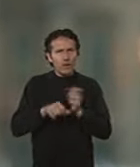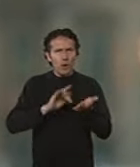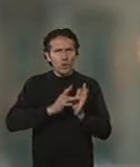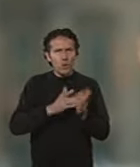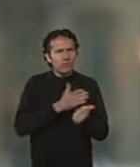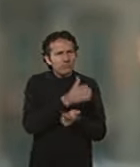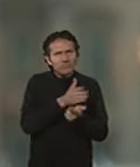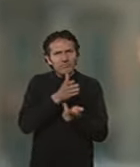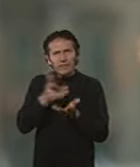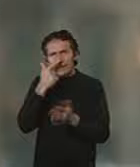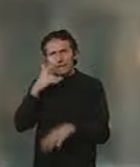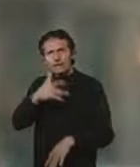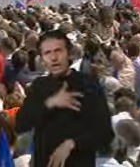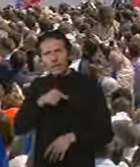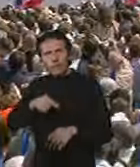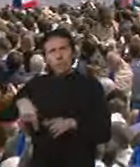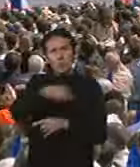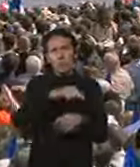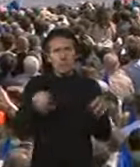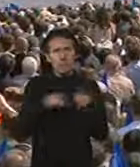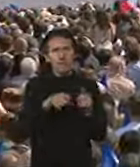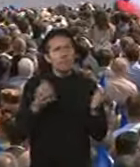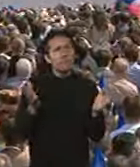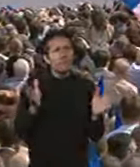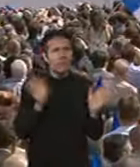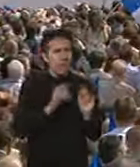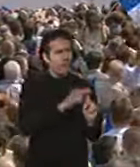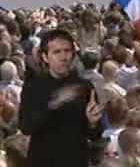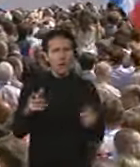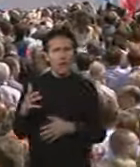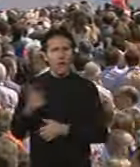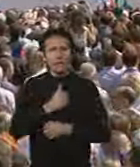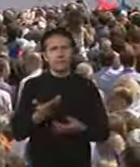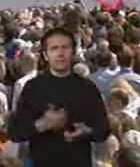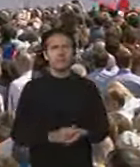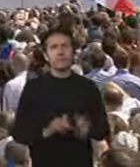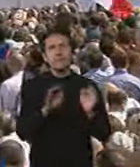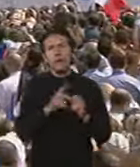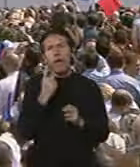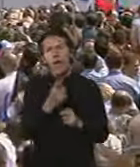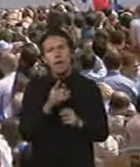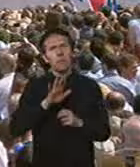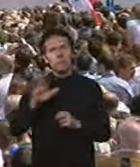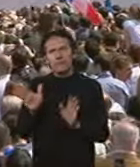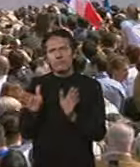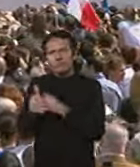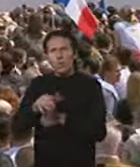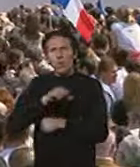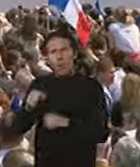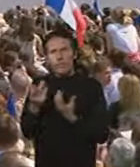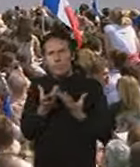sensibilité de la France sans aucune exception il n'y a pas pour nous un peuple de droite et un peuple de